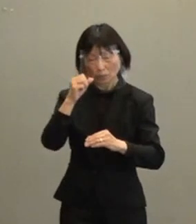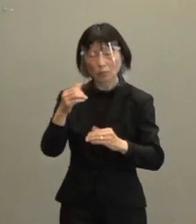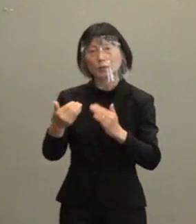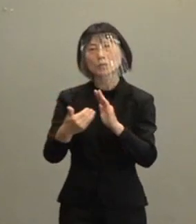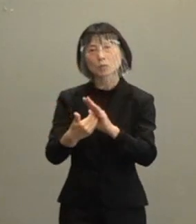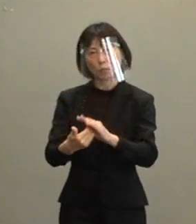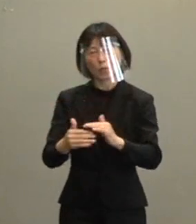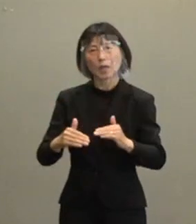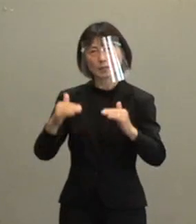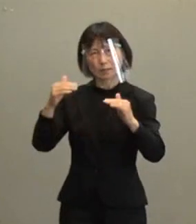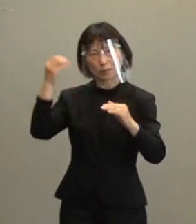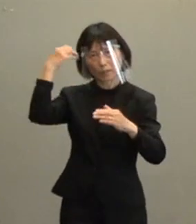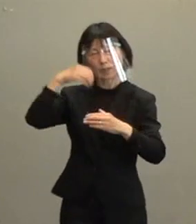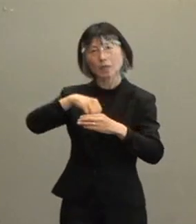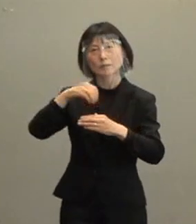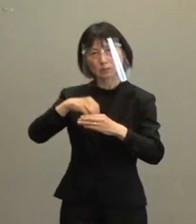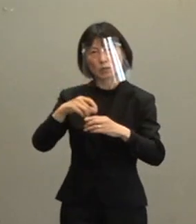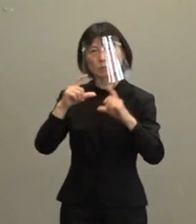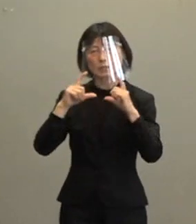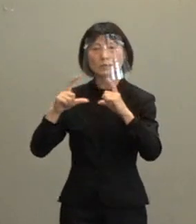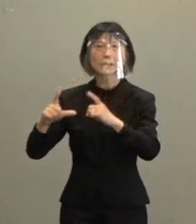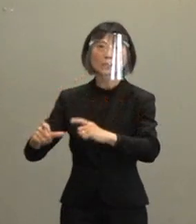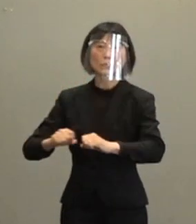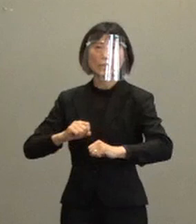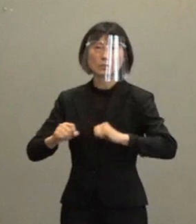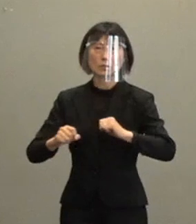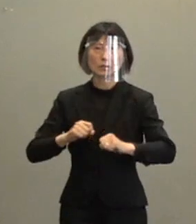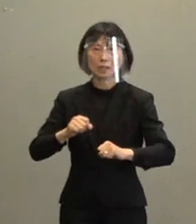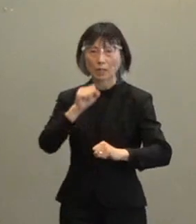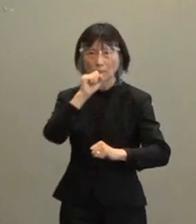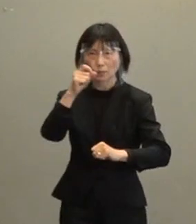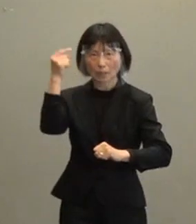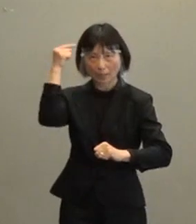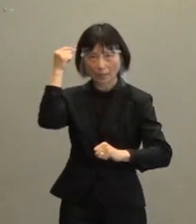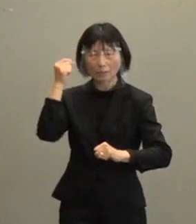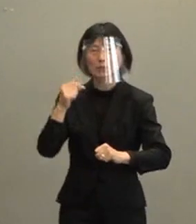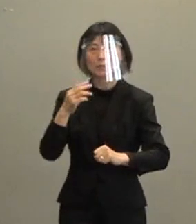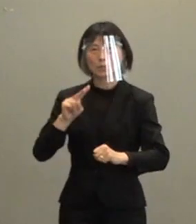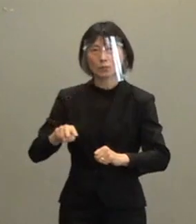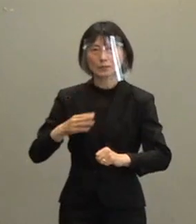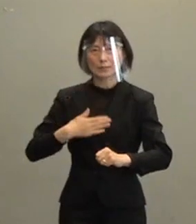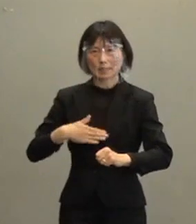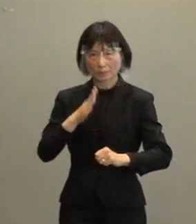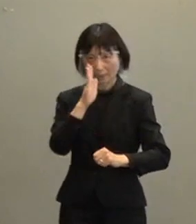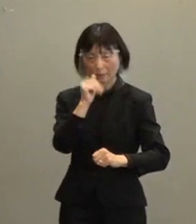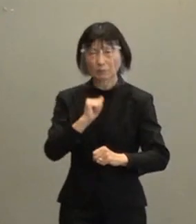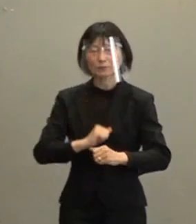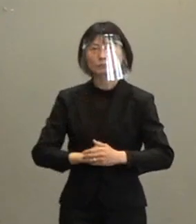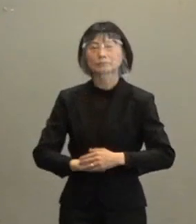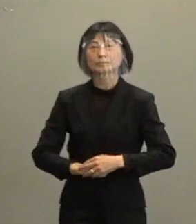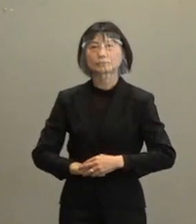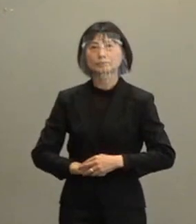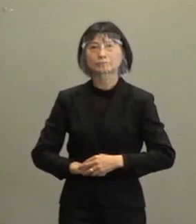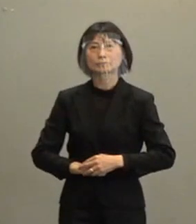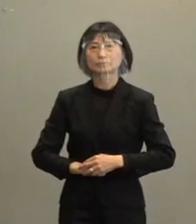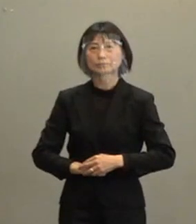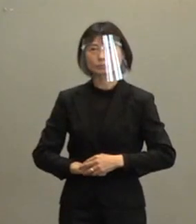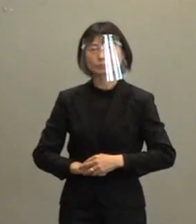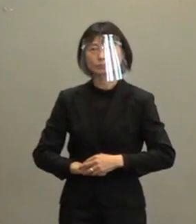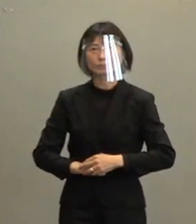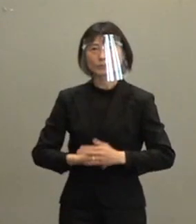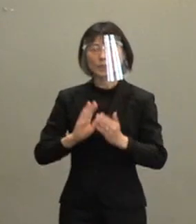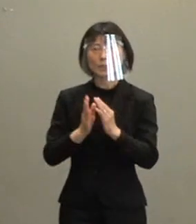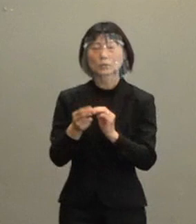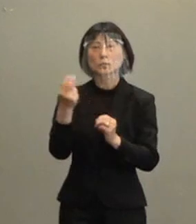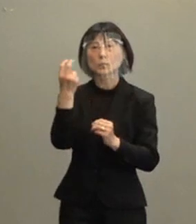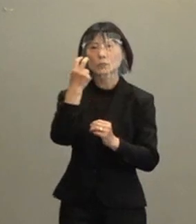まえると、マスクなしで活動することが有用であると考えておりますので、ご理解をお願いをいたします。また県の